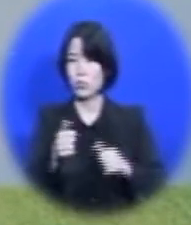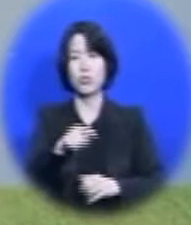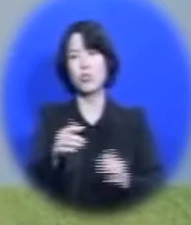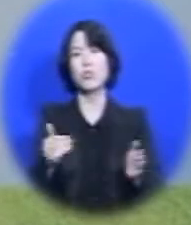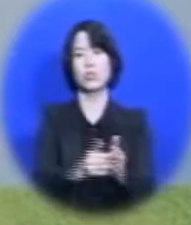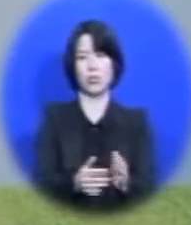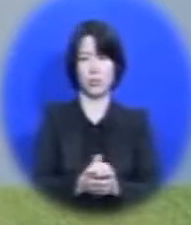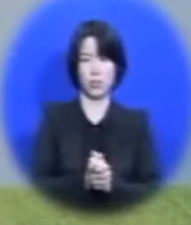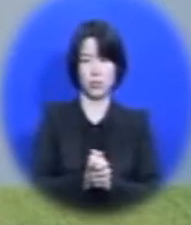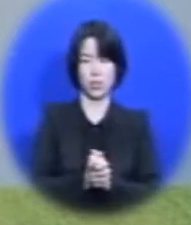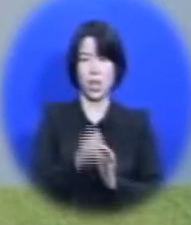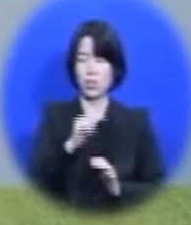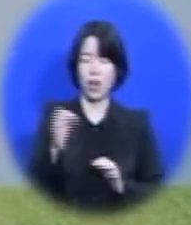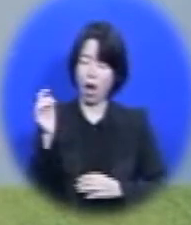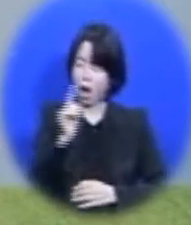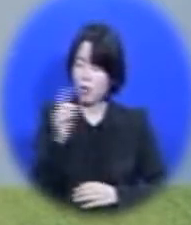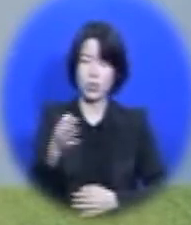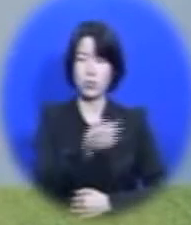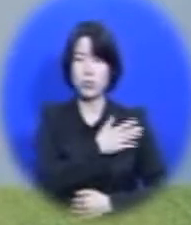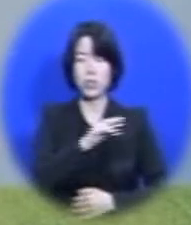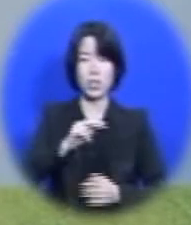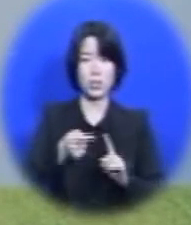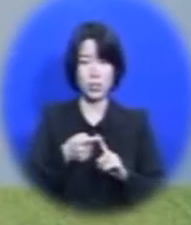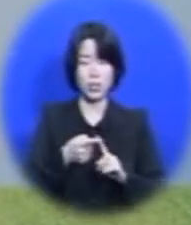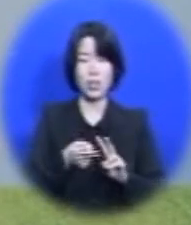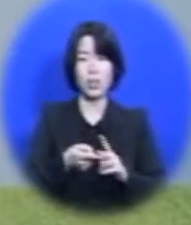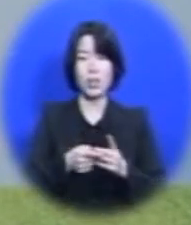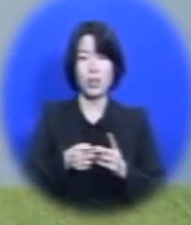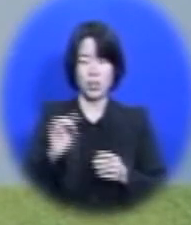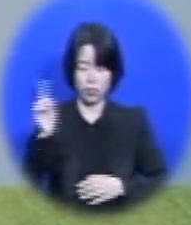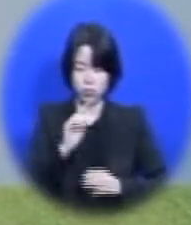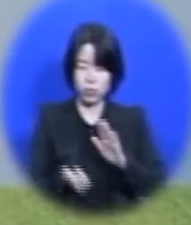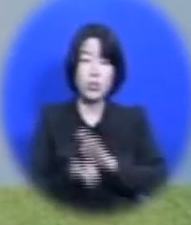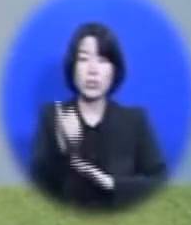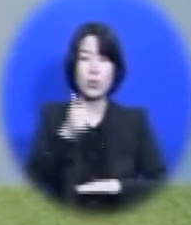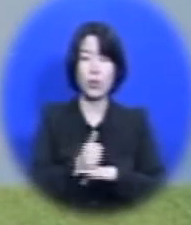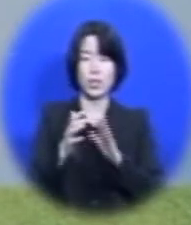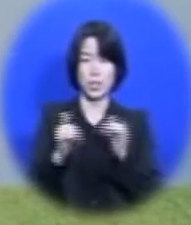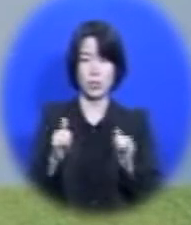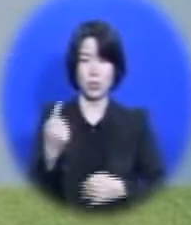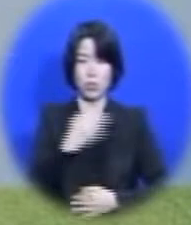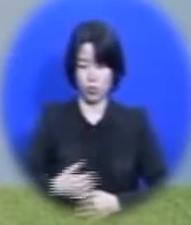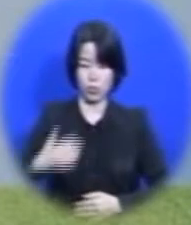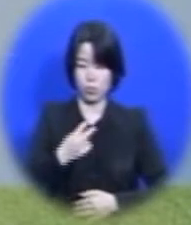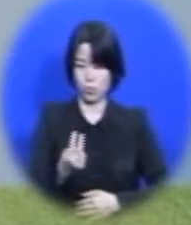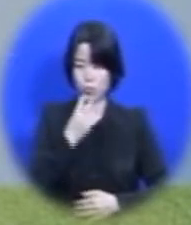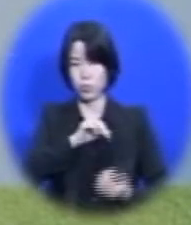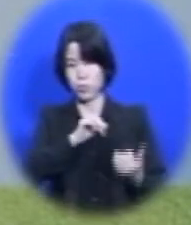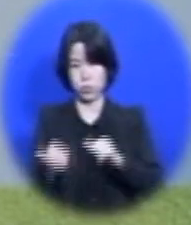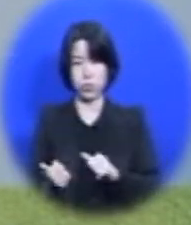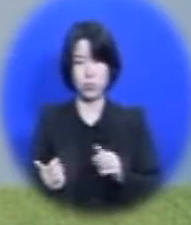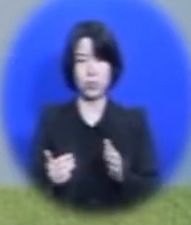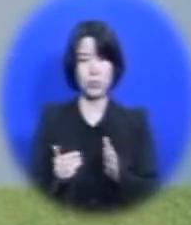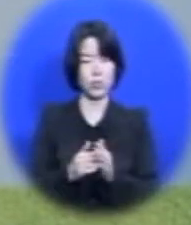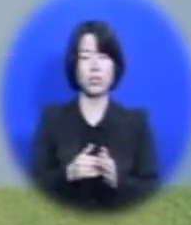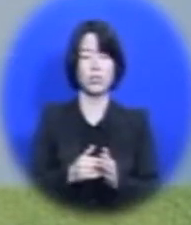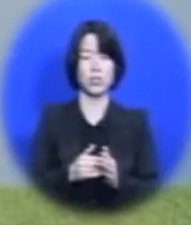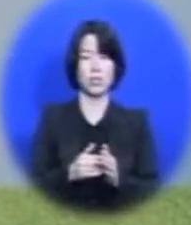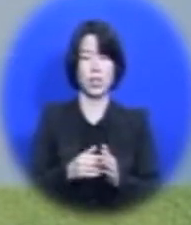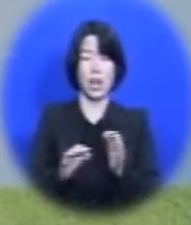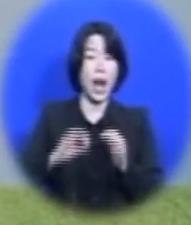끝납니다. 그가 아무리 부자든 아무리 성공한 사람이든 육신의 생명이 죽으면 그걸로 끝납니다. 그러나